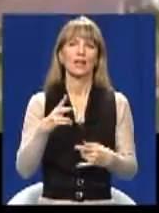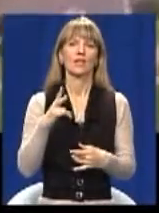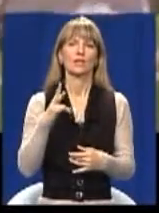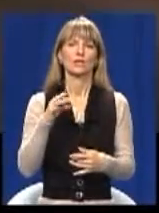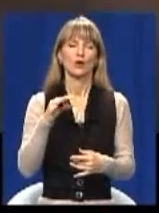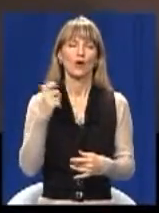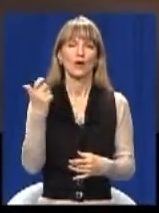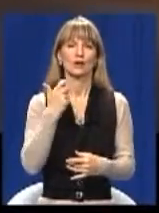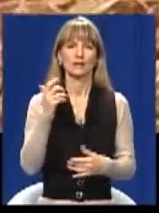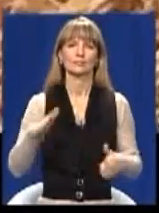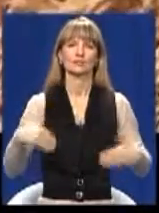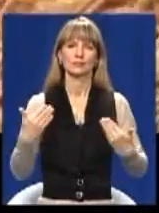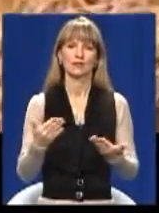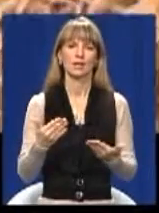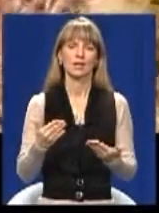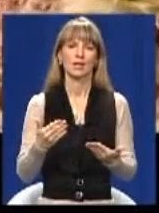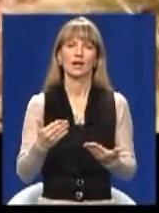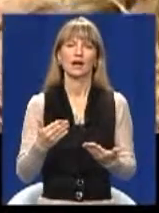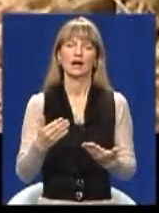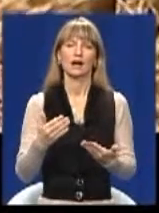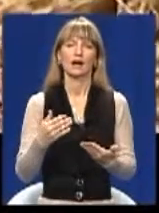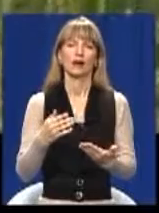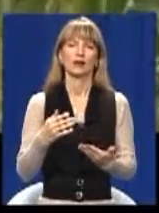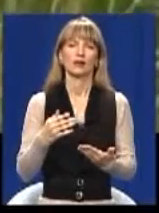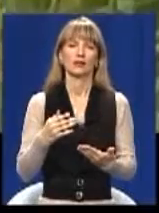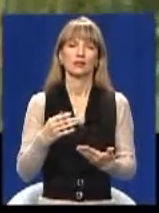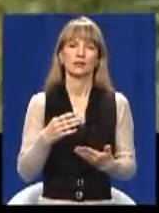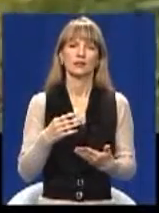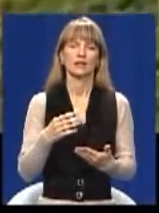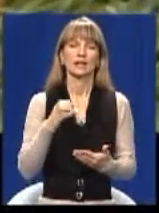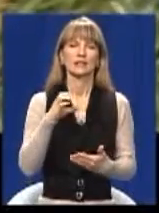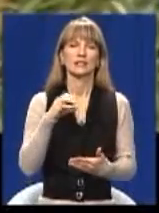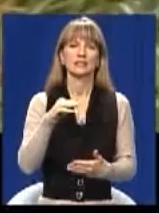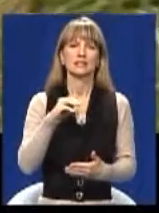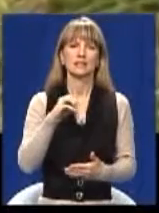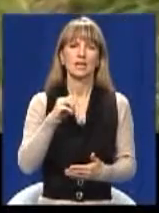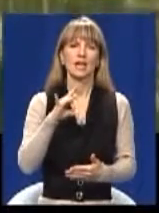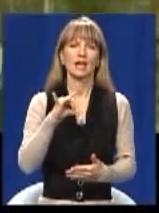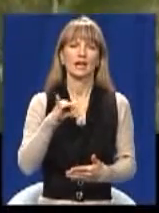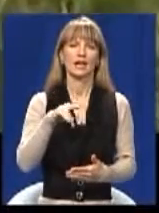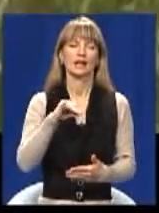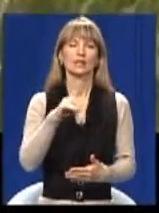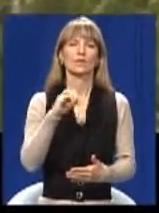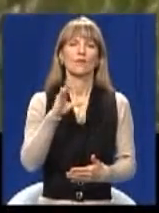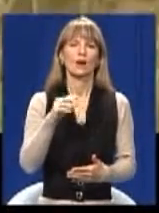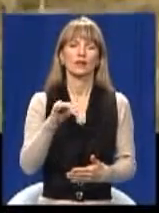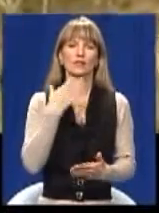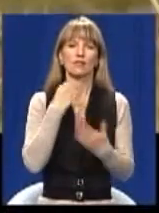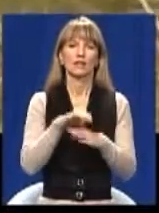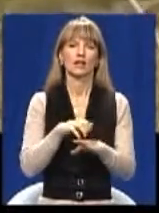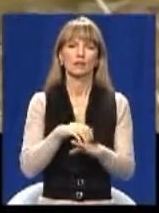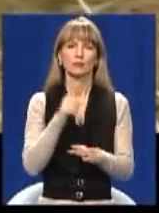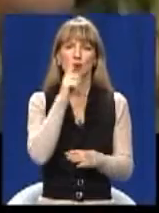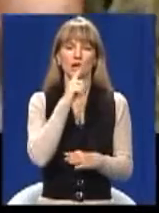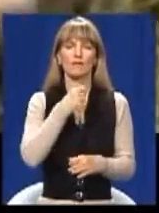потенційним господарям рекомендують стерилізувати своїх підопічних у ранньому віці, що значно зменшує шанси прояви агресії.